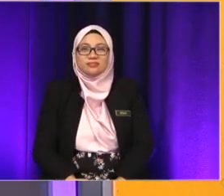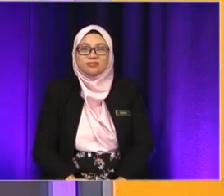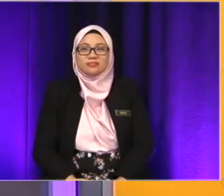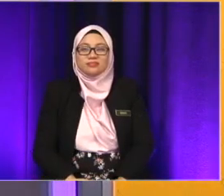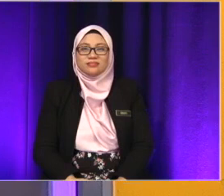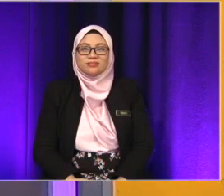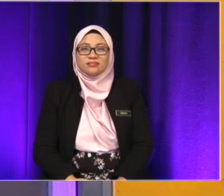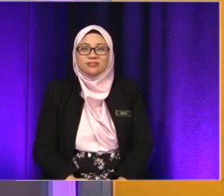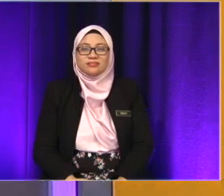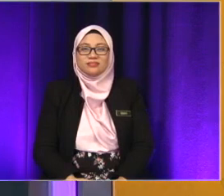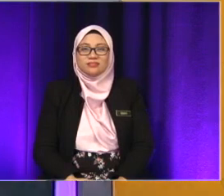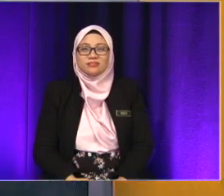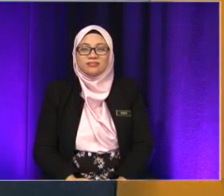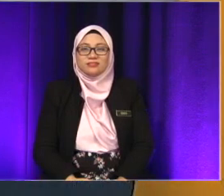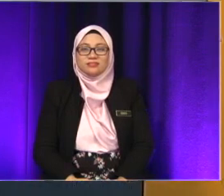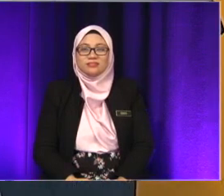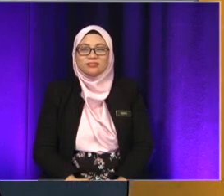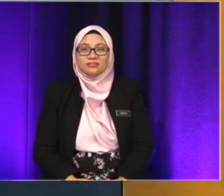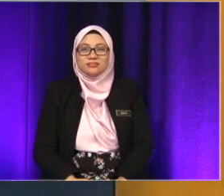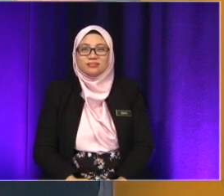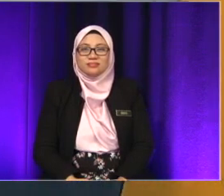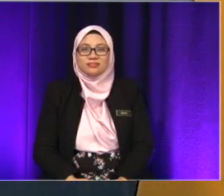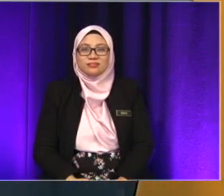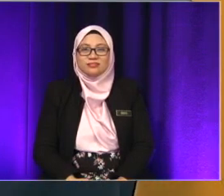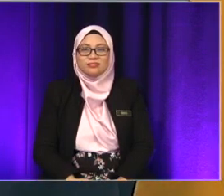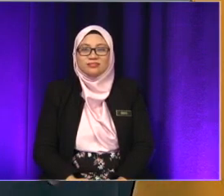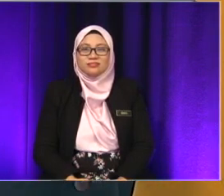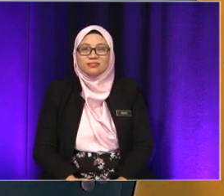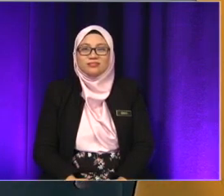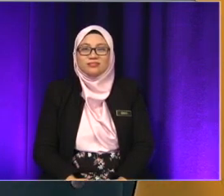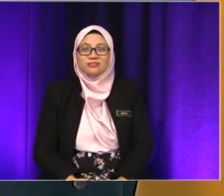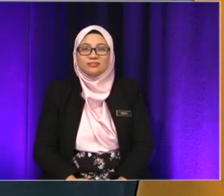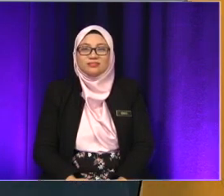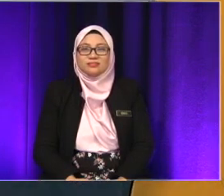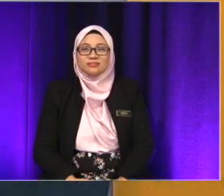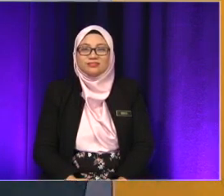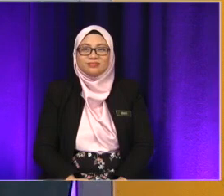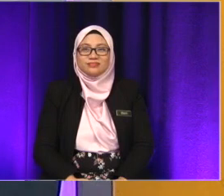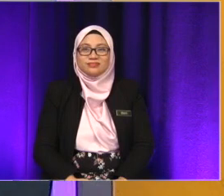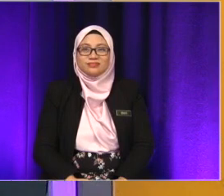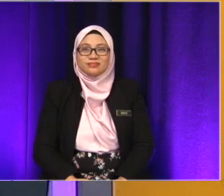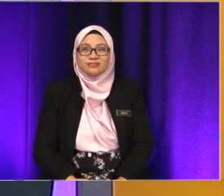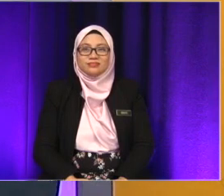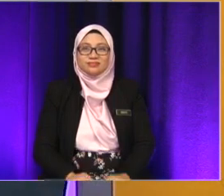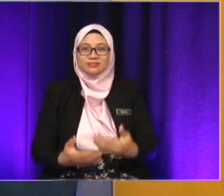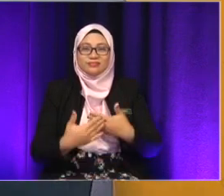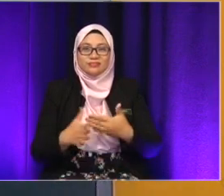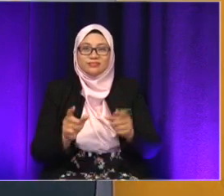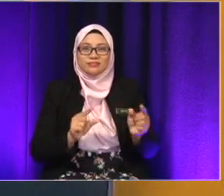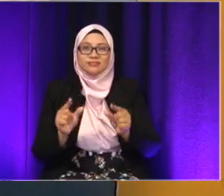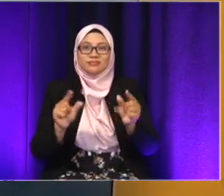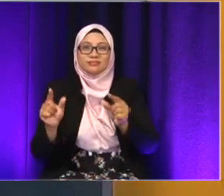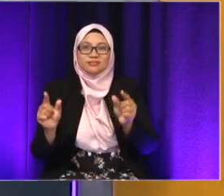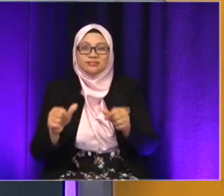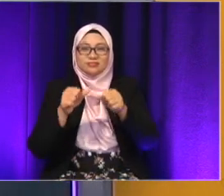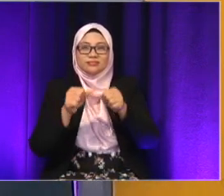neutral balik tuil penahan. Apa-apa mesti neutral. Okey, itu je. Insya-Allah Okey, kemudian gerakkan tekanan kaki. Yang